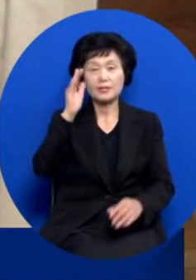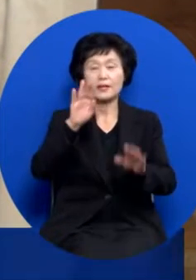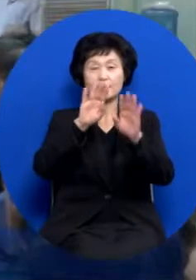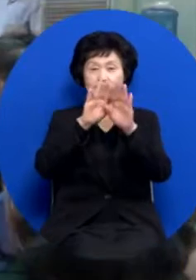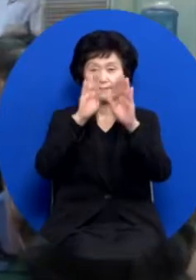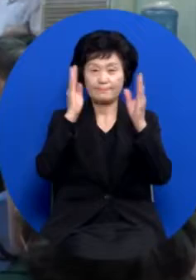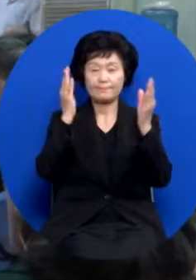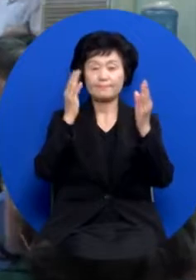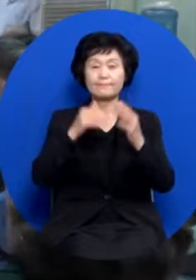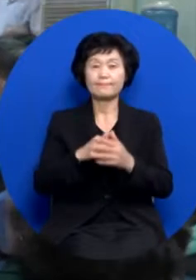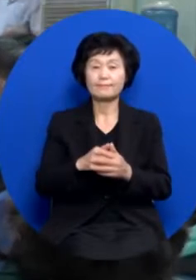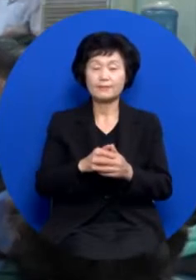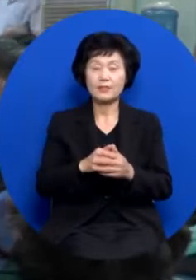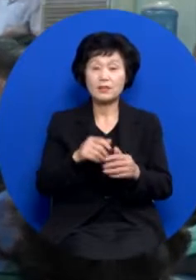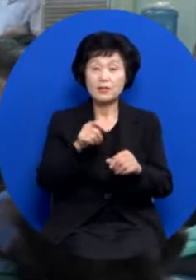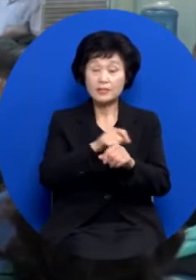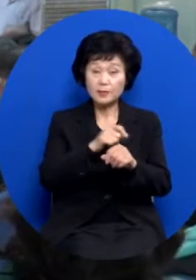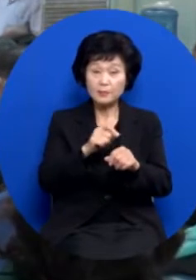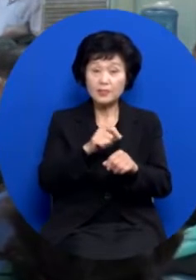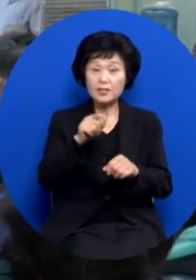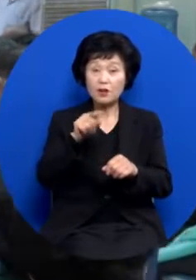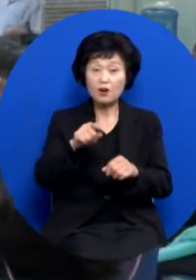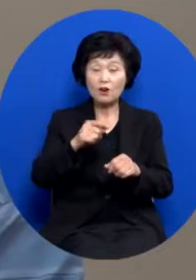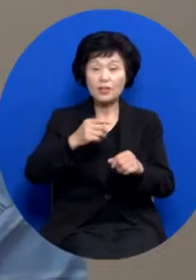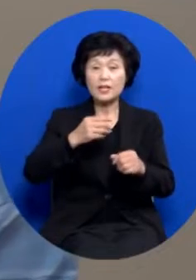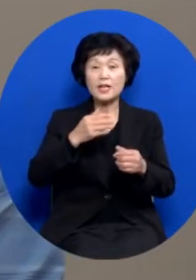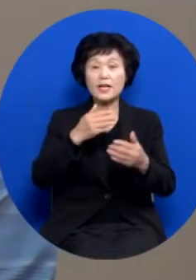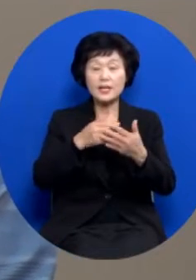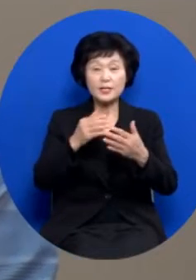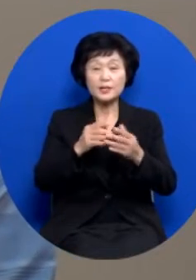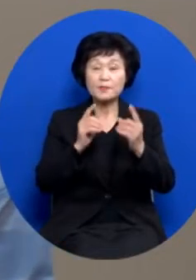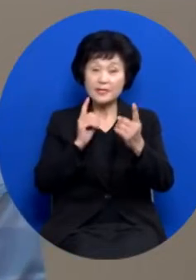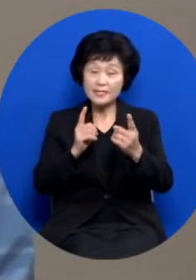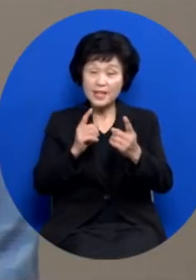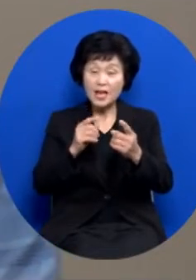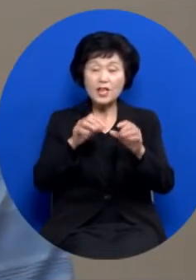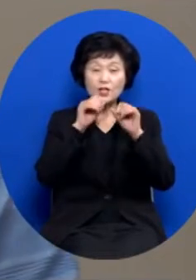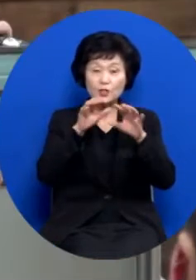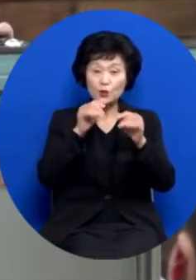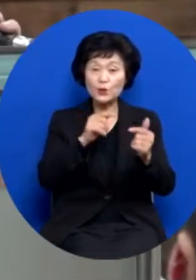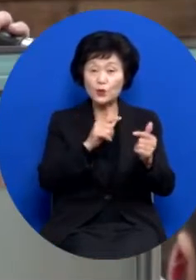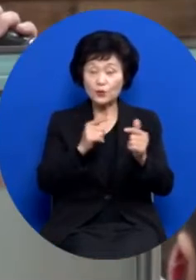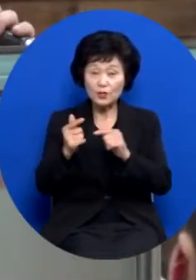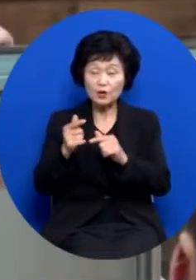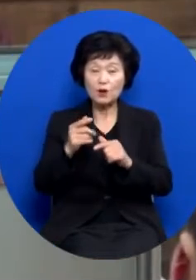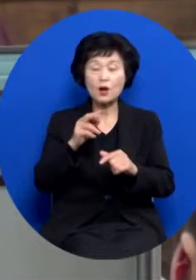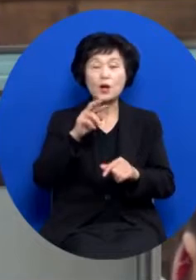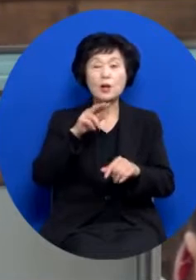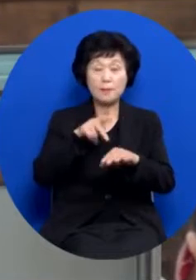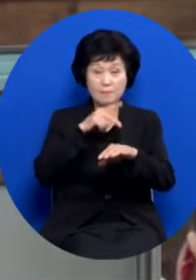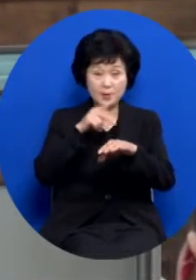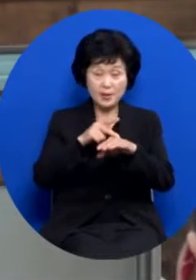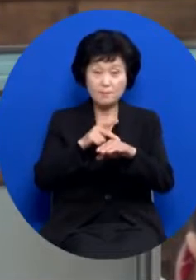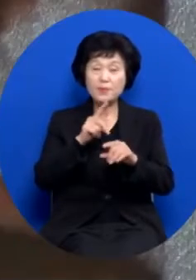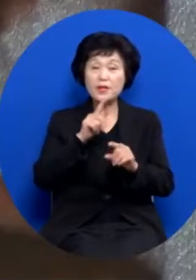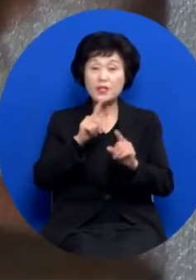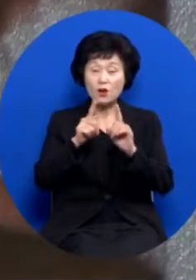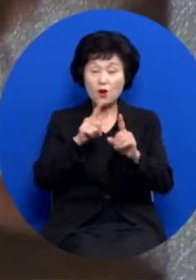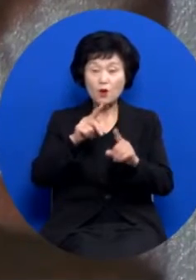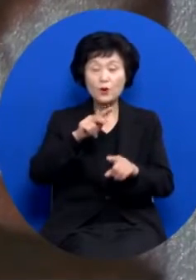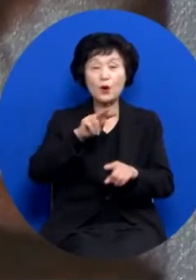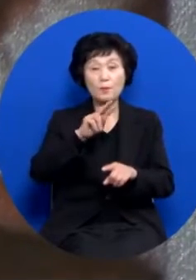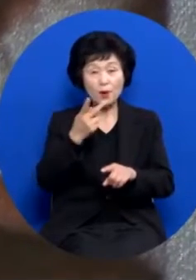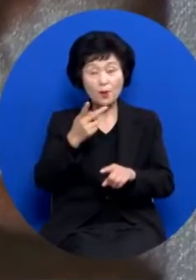되었습니다. 특별히 그림 1대1 전도 양육 교재는 필리핀 교회를 위해 현지 어인 따갈로그어로도